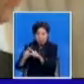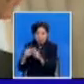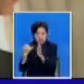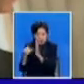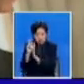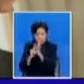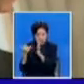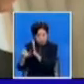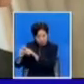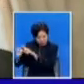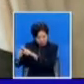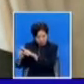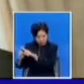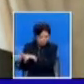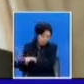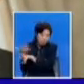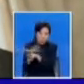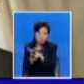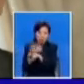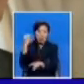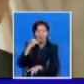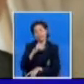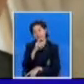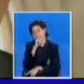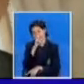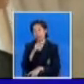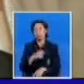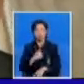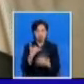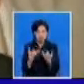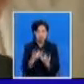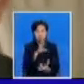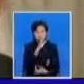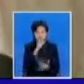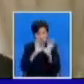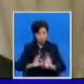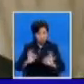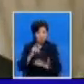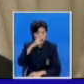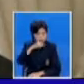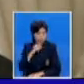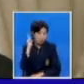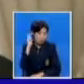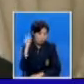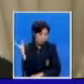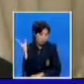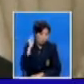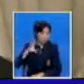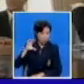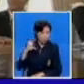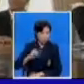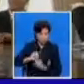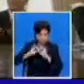นก็ชักศึกเข้าบ้านเหมือนกันนะครับ คร ับแล้วเราก็ต้องวางบนความพอดีแสดงให้เห็นว่าเวลาข้อมูลเราชัดเจนเราก็เดินตามกติกาสากลนะแต่เราก็ไม่เคย